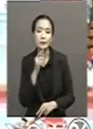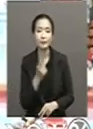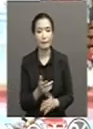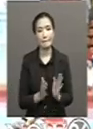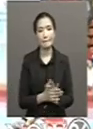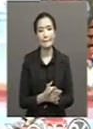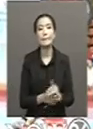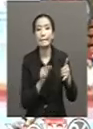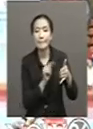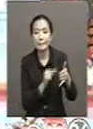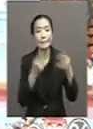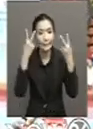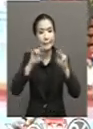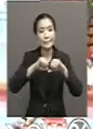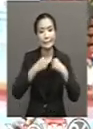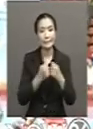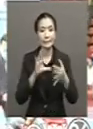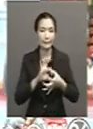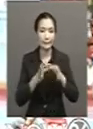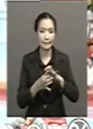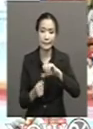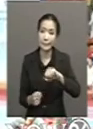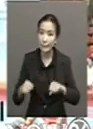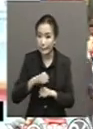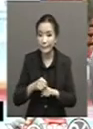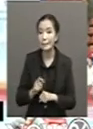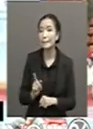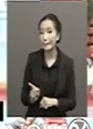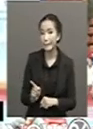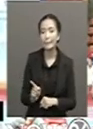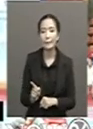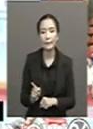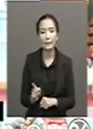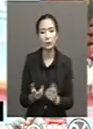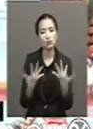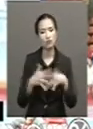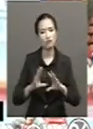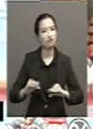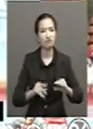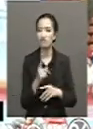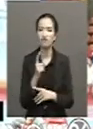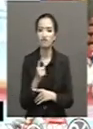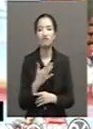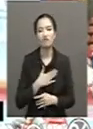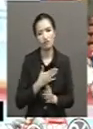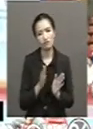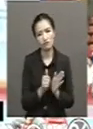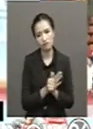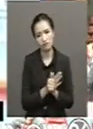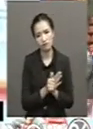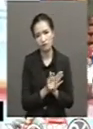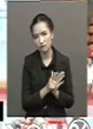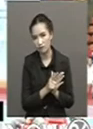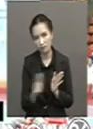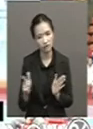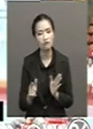มภักดีนายกสมาคมกีฬาคาราเต้แห่งประเทศไทยไม่สามารถเข้ามาร่วมประชุมได้และขอลาออกจากตำแหน่งนายกสมา